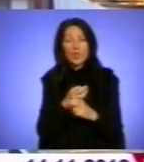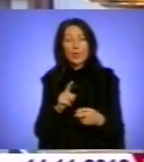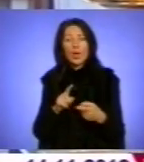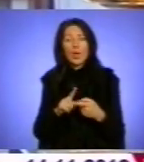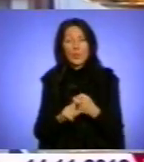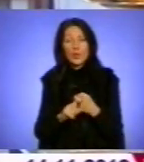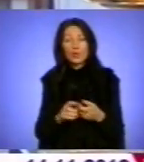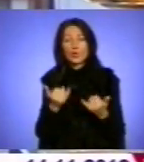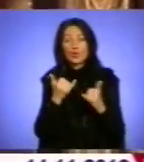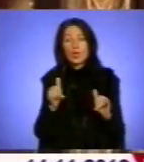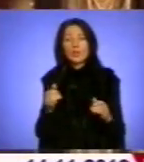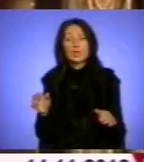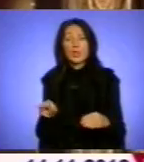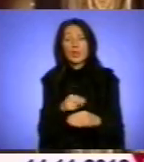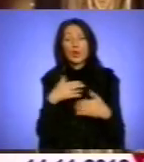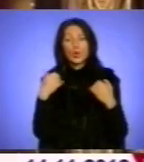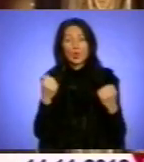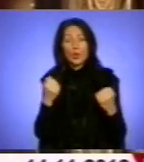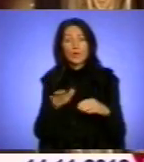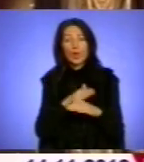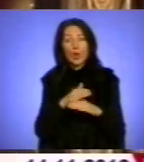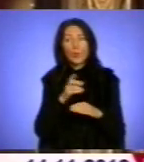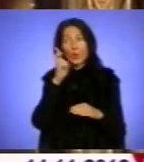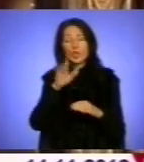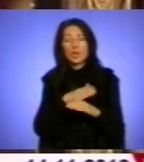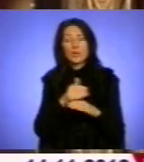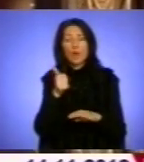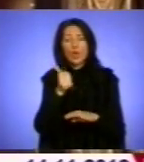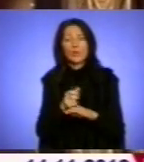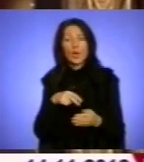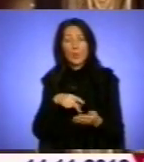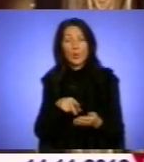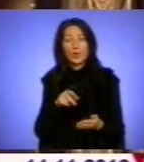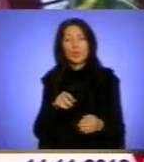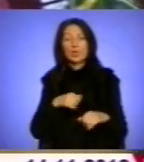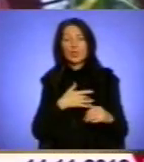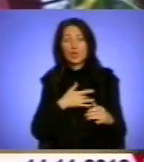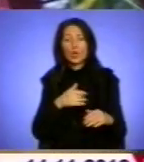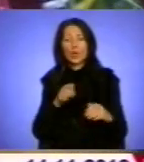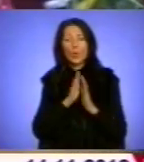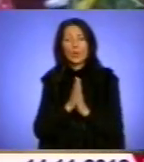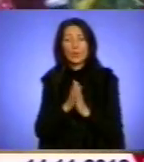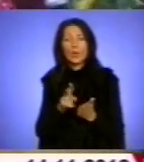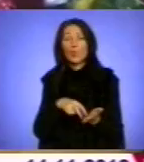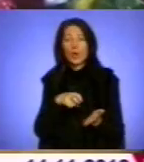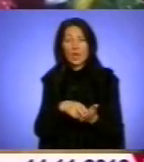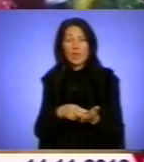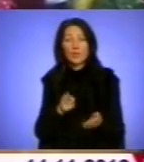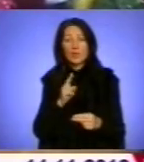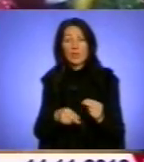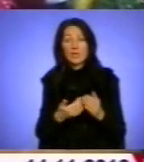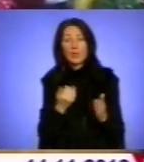і Божі ласки. На думку священиків, головне приходити до святині зі щирою молитвою і покаянням. Завершиться передріздвяна